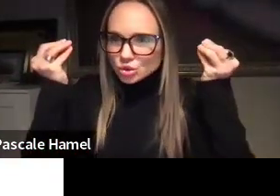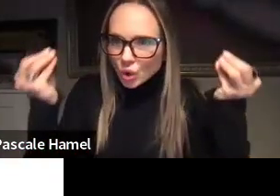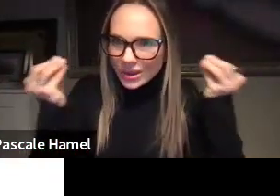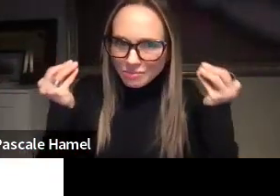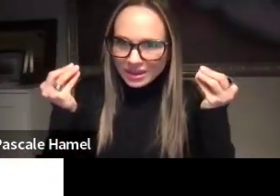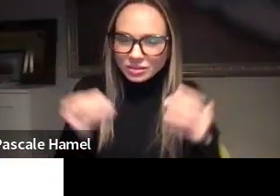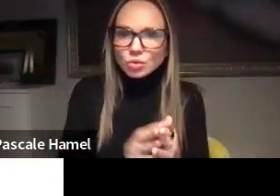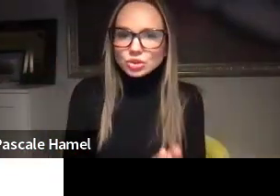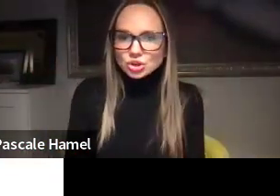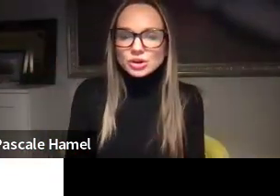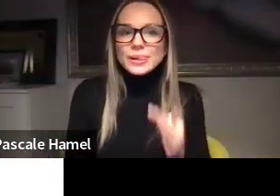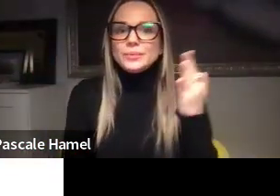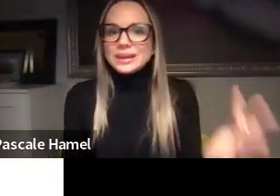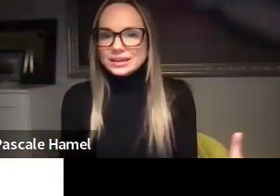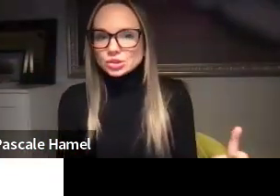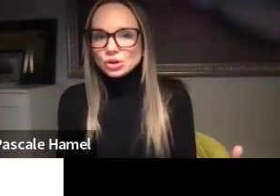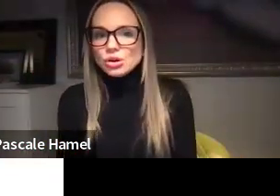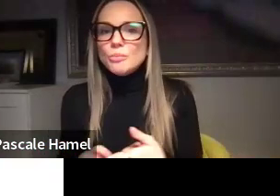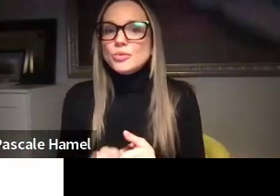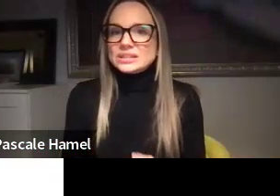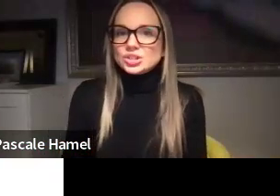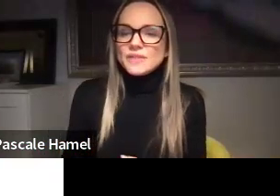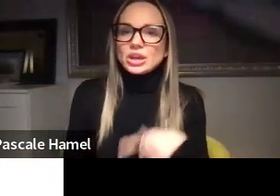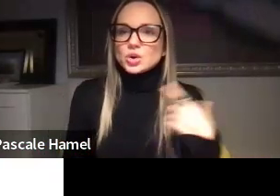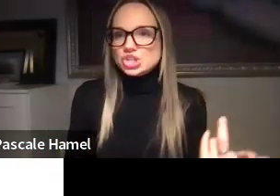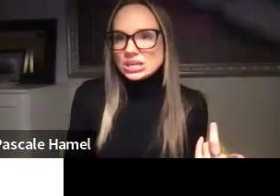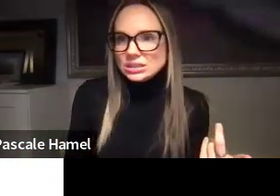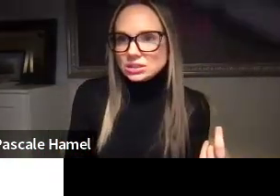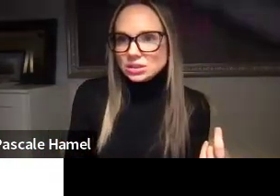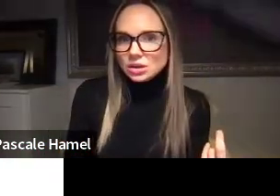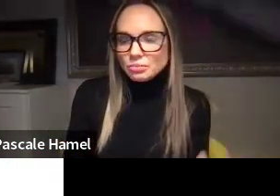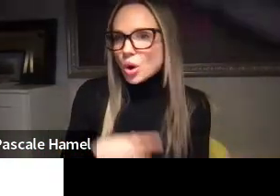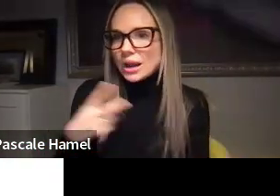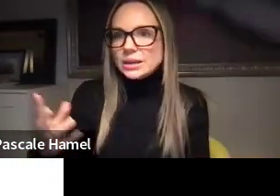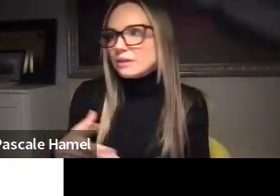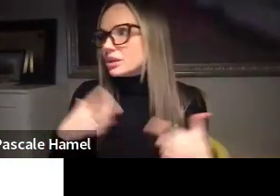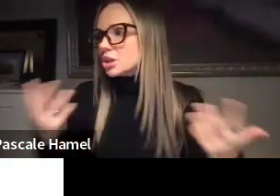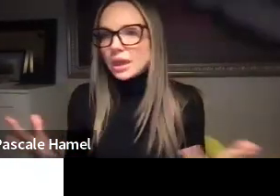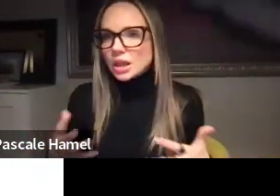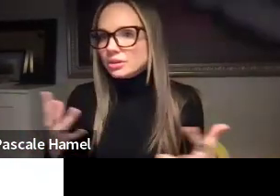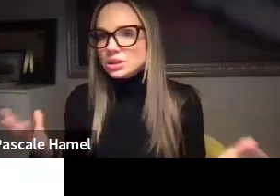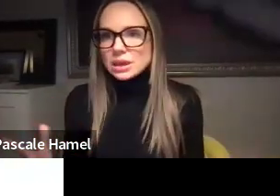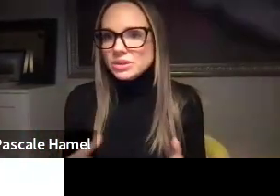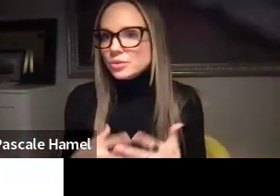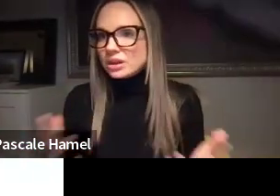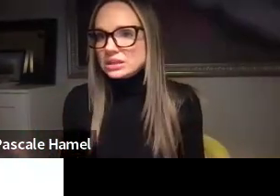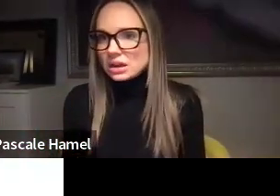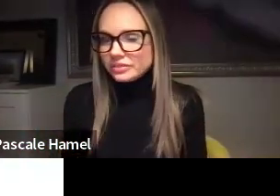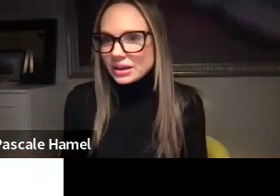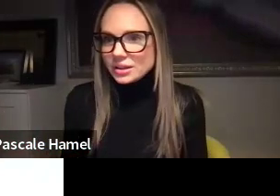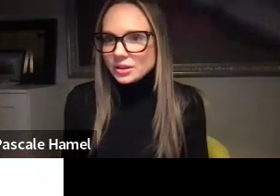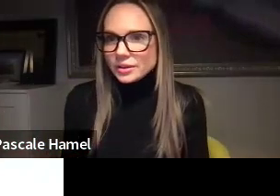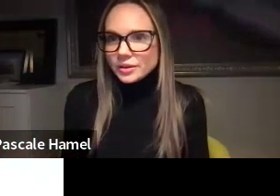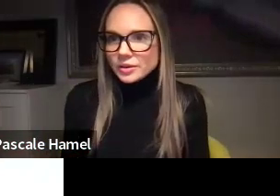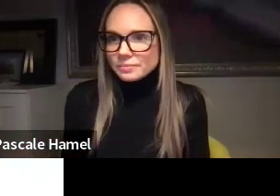OK? Puis les tissus sont épais. Donc ça, on peut mettre ça avec un jeans pour aller la fin de semaine avec des amis ou avec